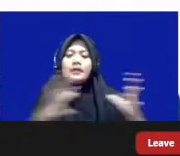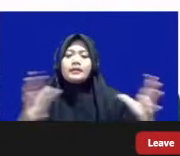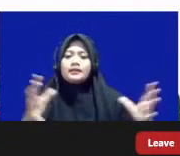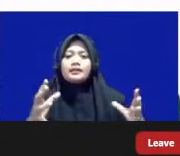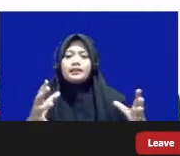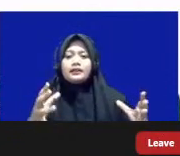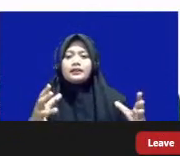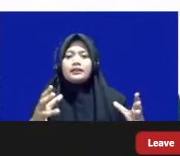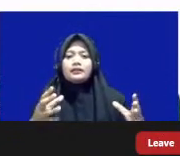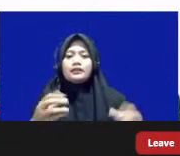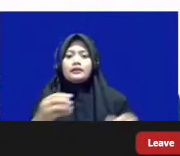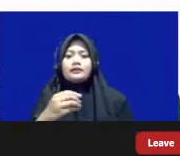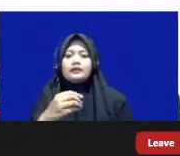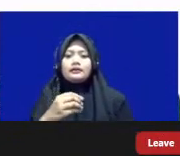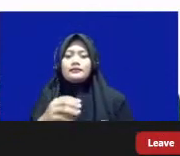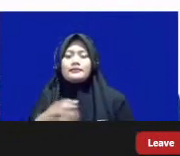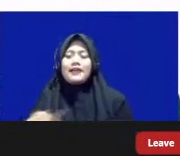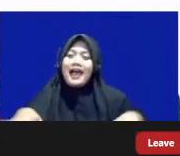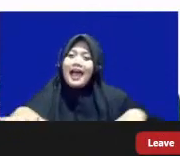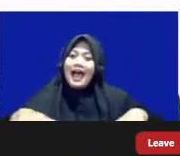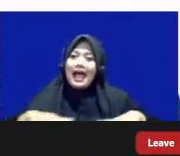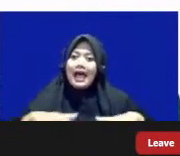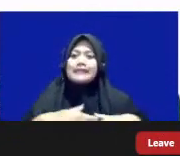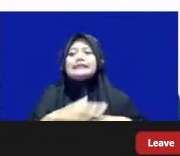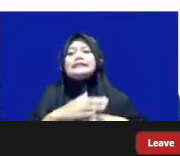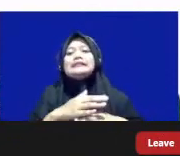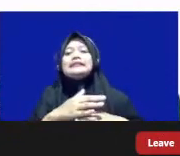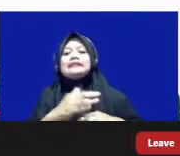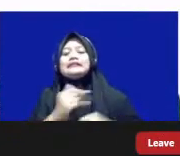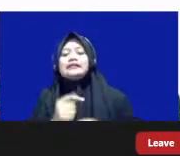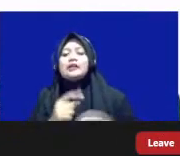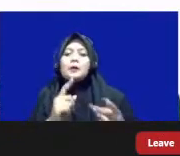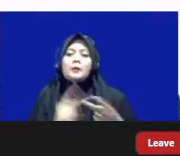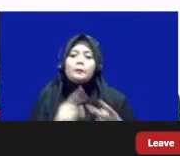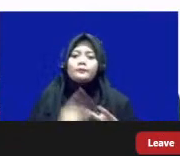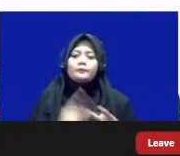hidrometeorologi, ya, kepada air, kemudian kepada